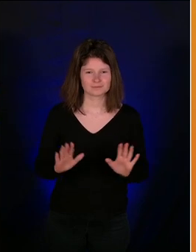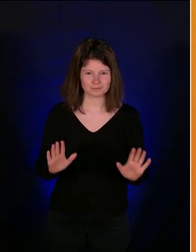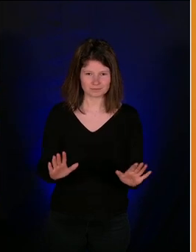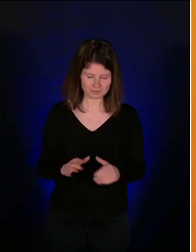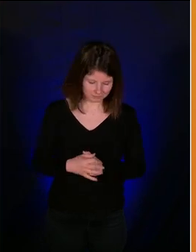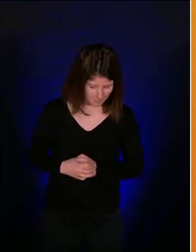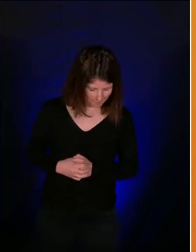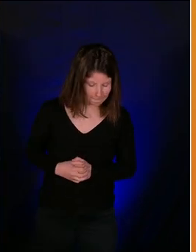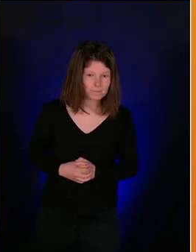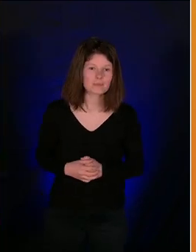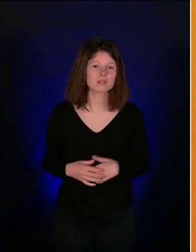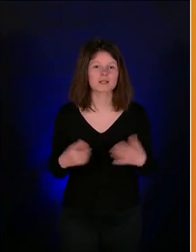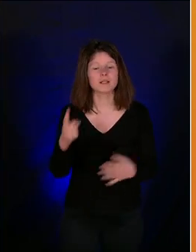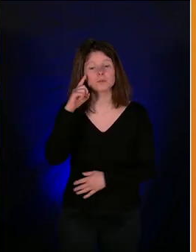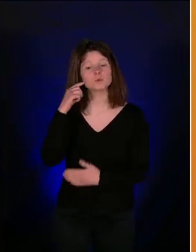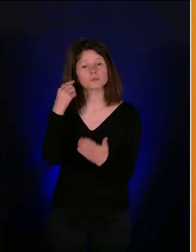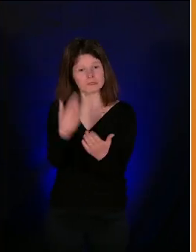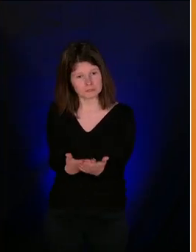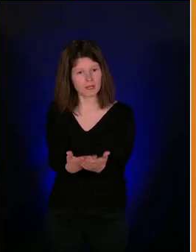faire pour ça. Notre planning, il est clair.